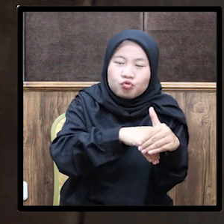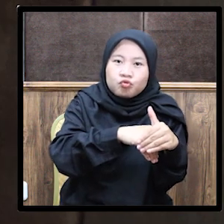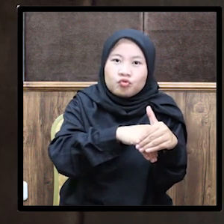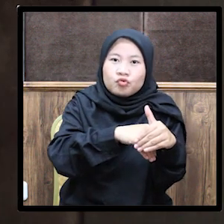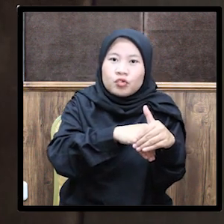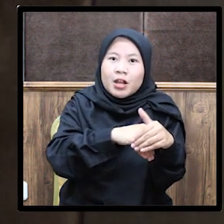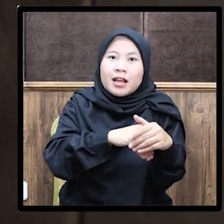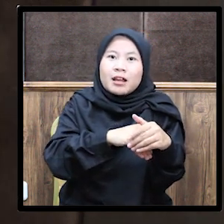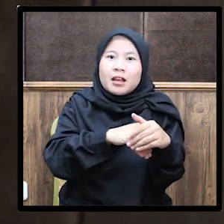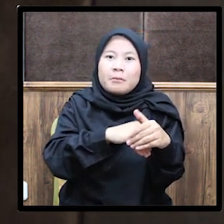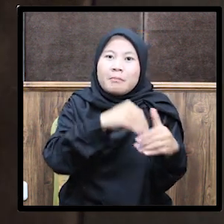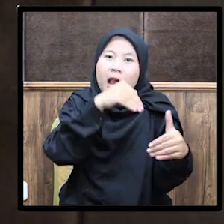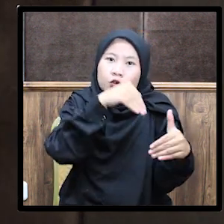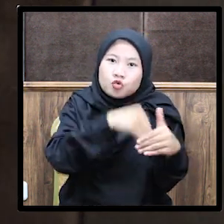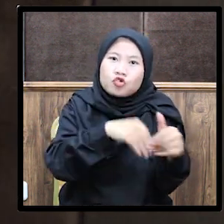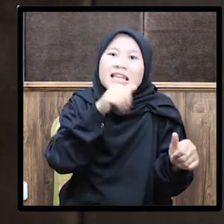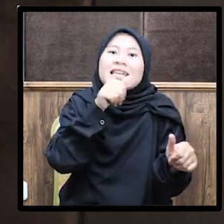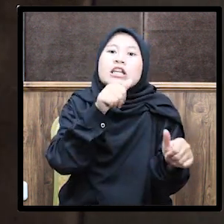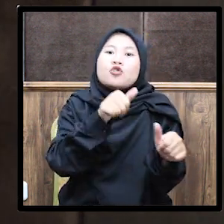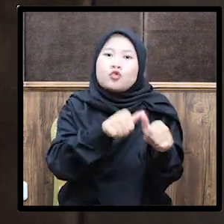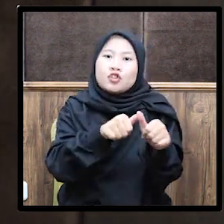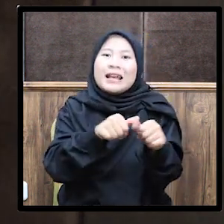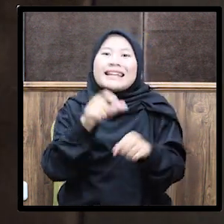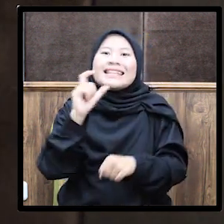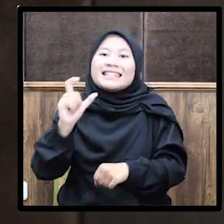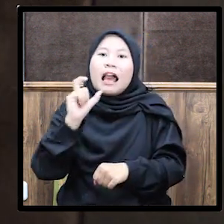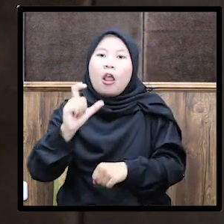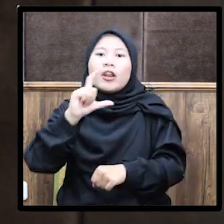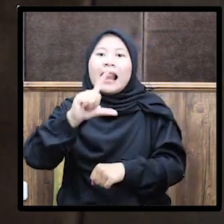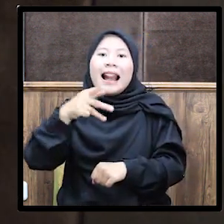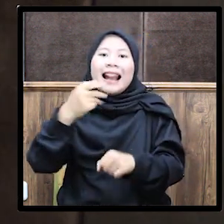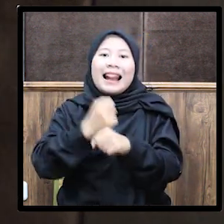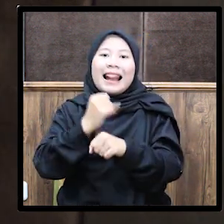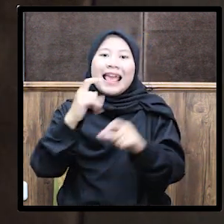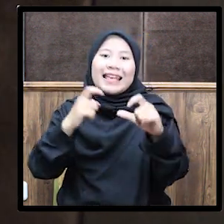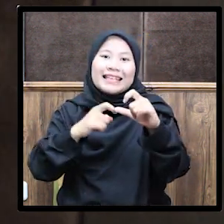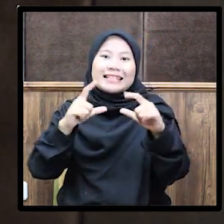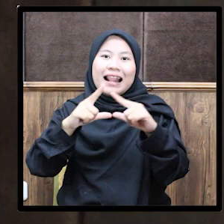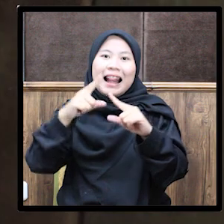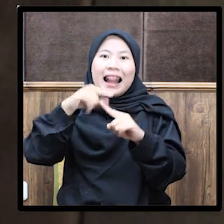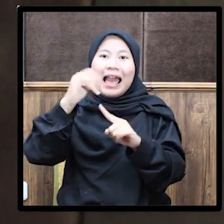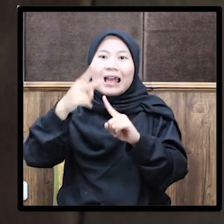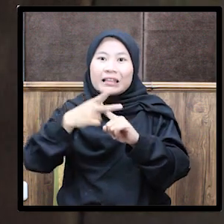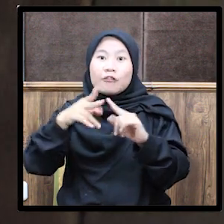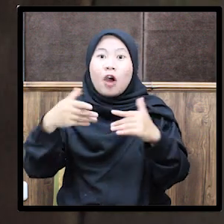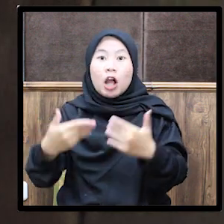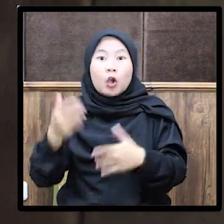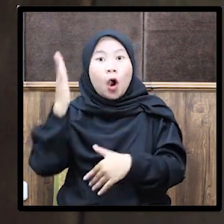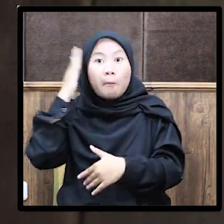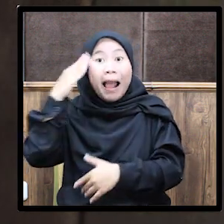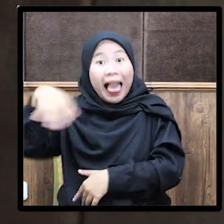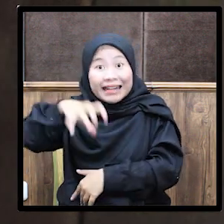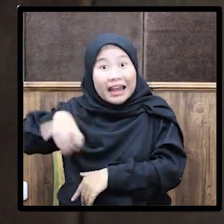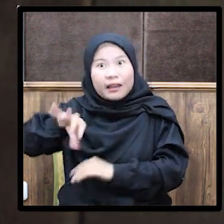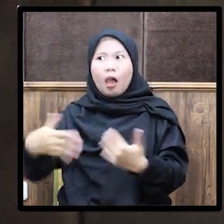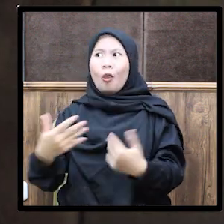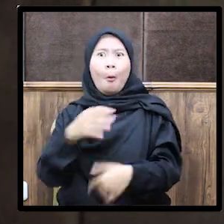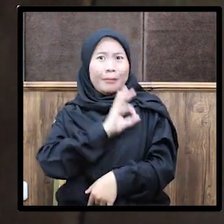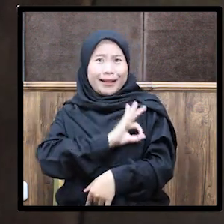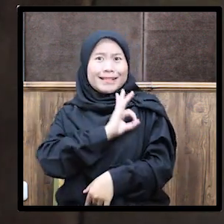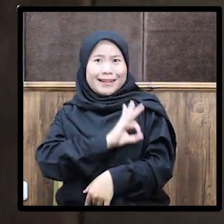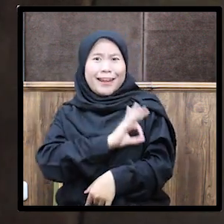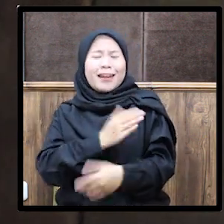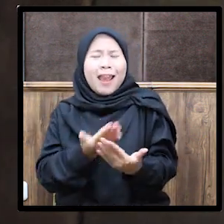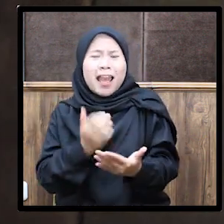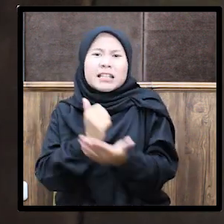kontestasi legislatif misalnya, atau kepala daerah misalnya, atau bahkan presiden misalnya. Nah, ini